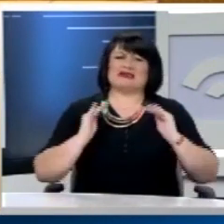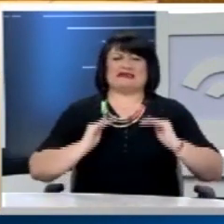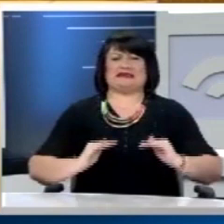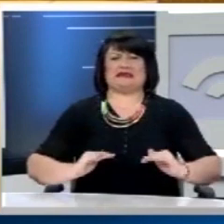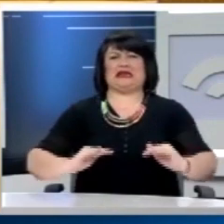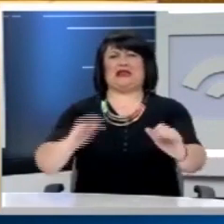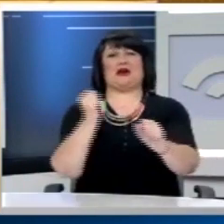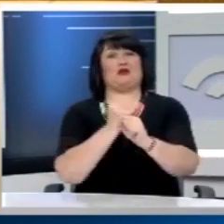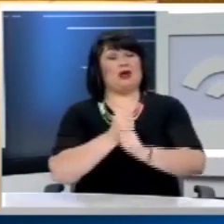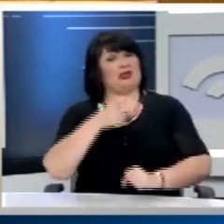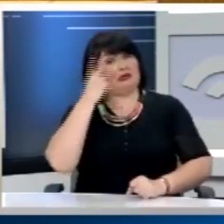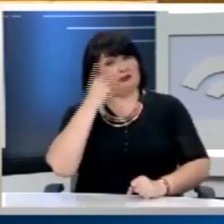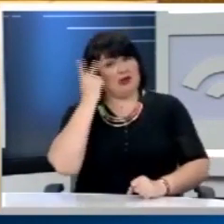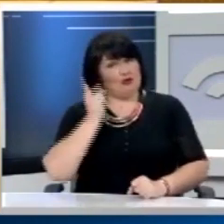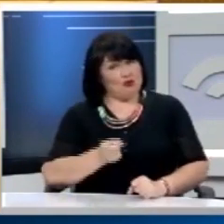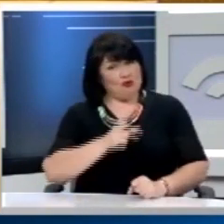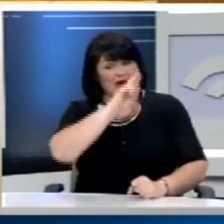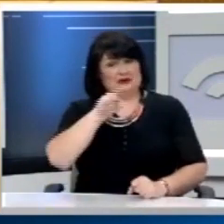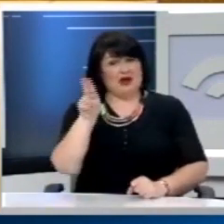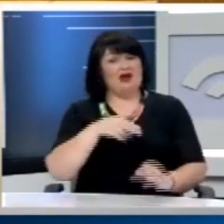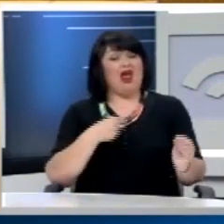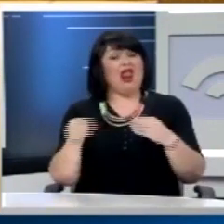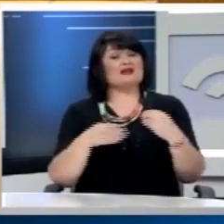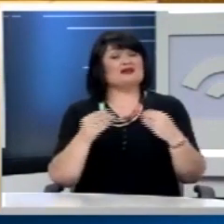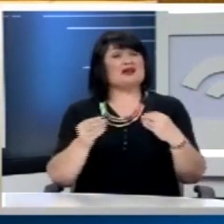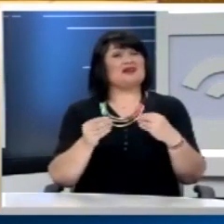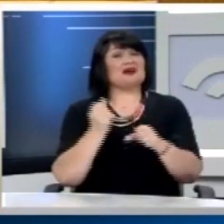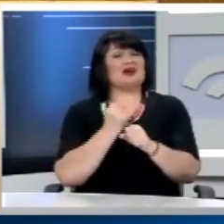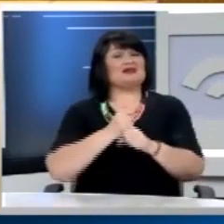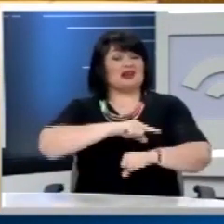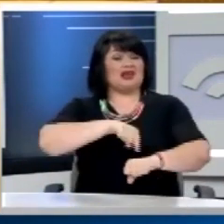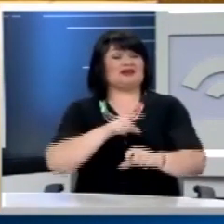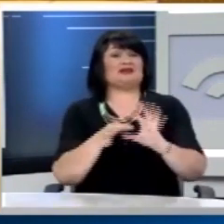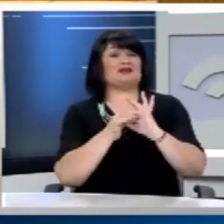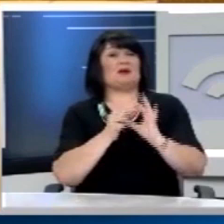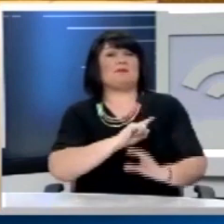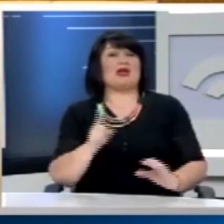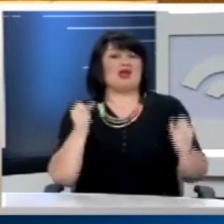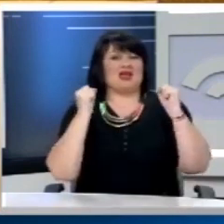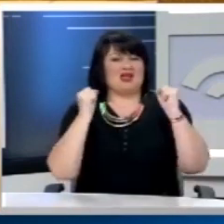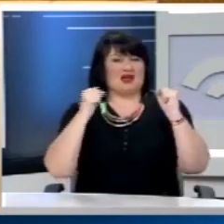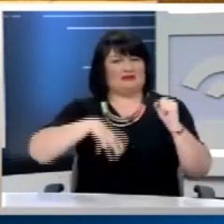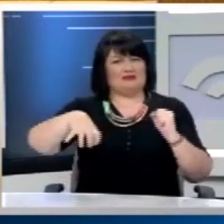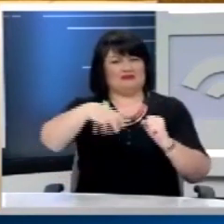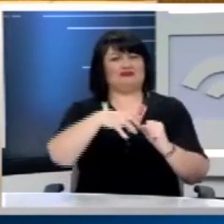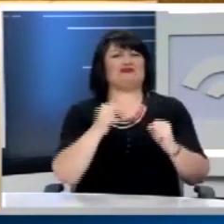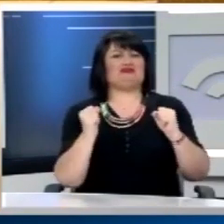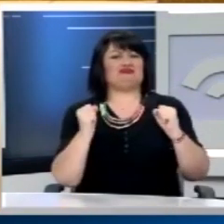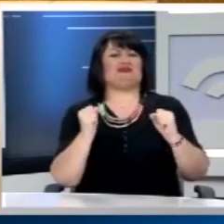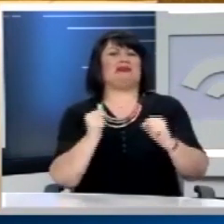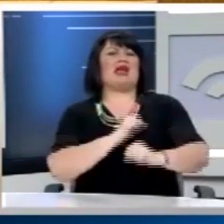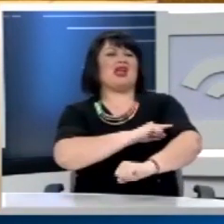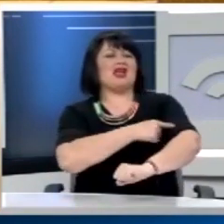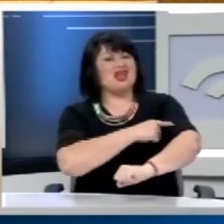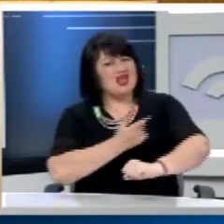δουλειά με δικαιώματα, κατάργηση ελαστικών εργασιακών σχέσεων, όρους υγιεινής ασφάλειας στους χώρους δουλειάς,